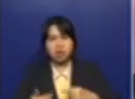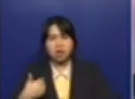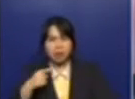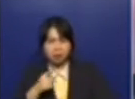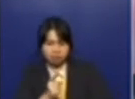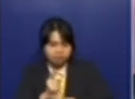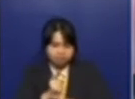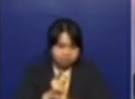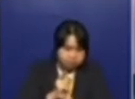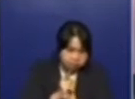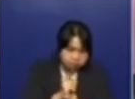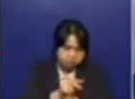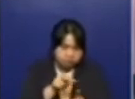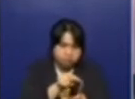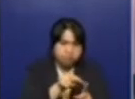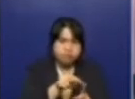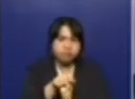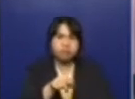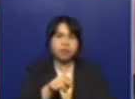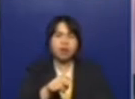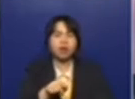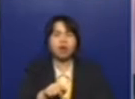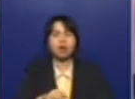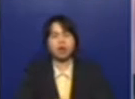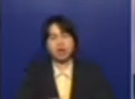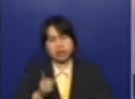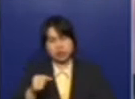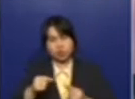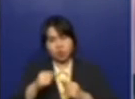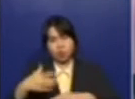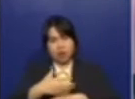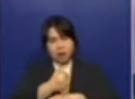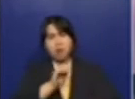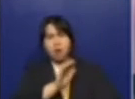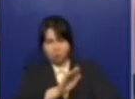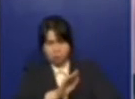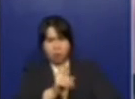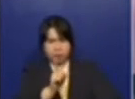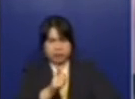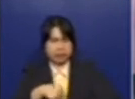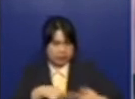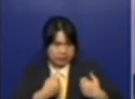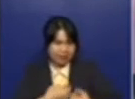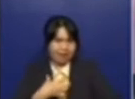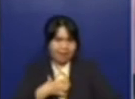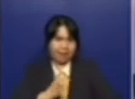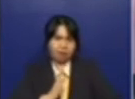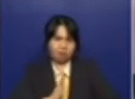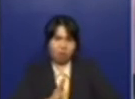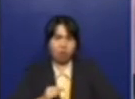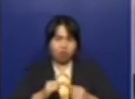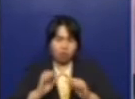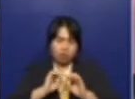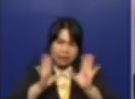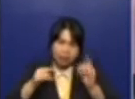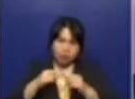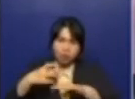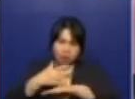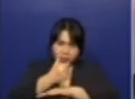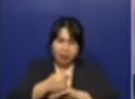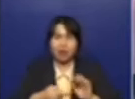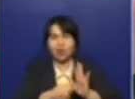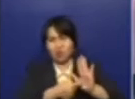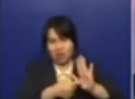ามทั้งที่การแสดงความคิดเห็นนั้นเป็นไปด้วยความบริสุทธิ์ใจนะครับตัวอย่